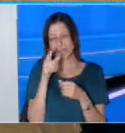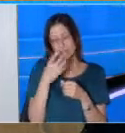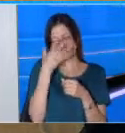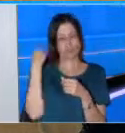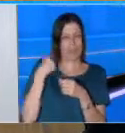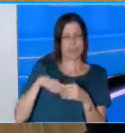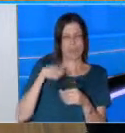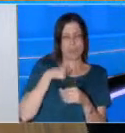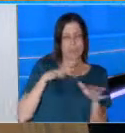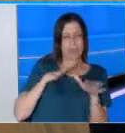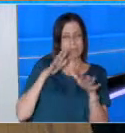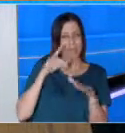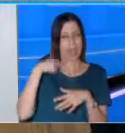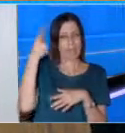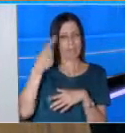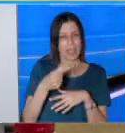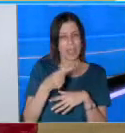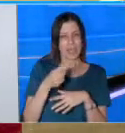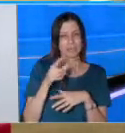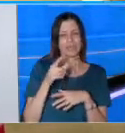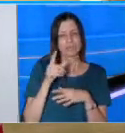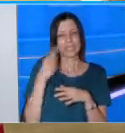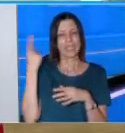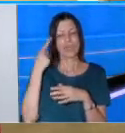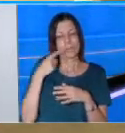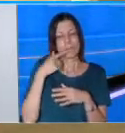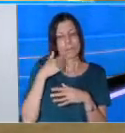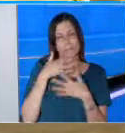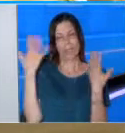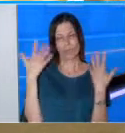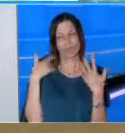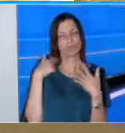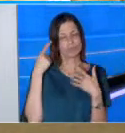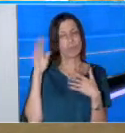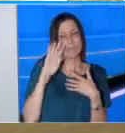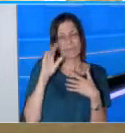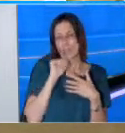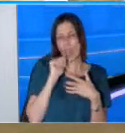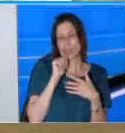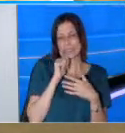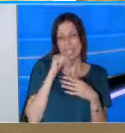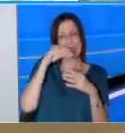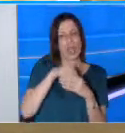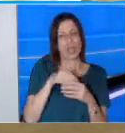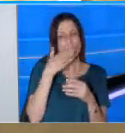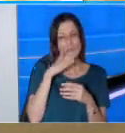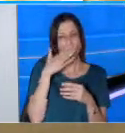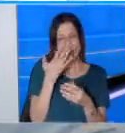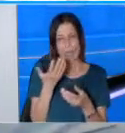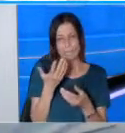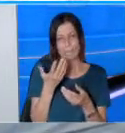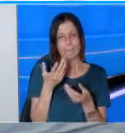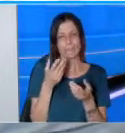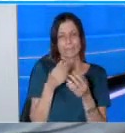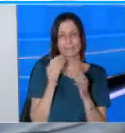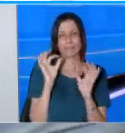לשכוח מאיתנו בממשלה הבאה, יהיה מאוד מפורש, אני מבין שנתניהו ממילא לא רצה לכלול את ירושלים, בעיקר